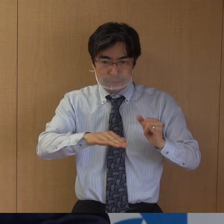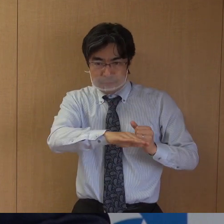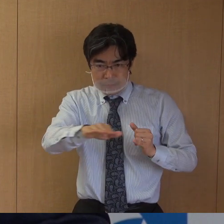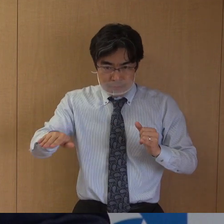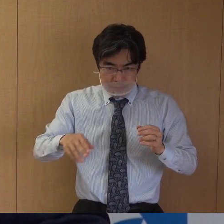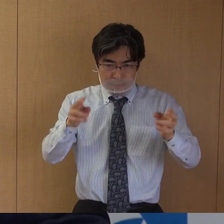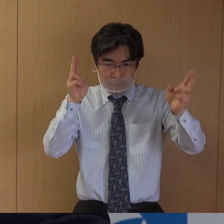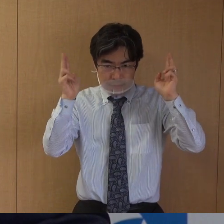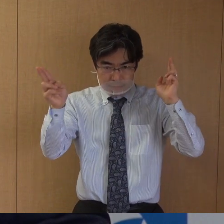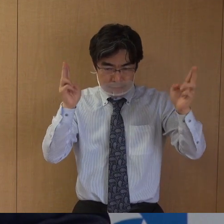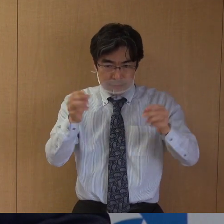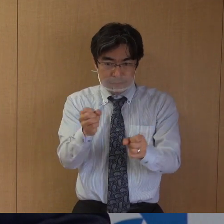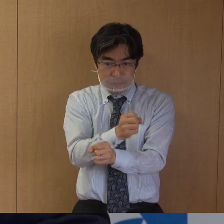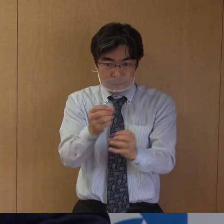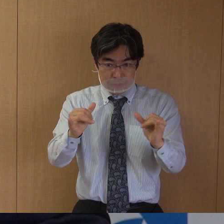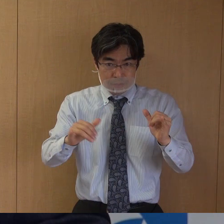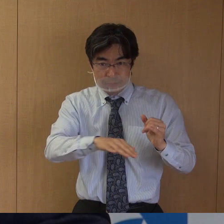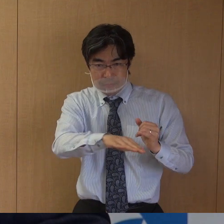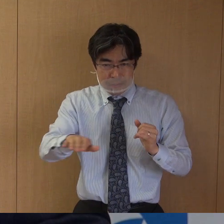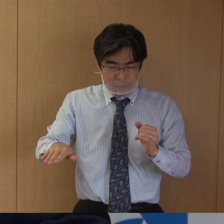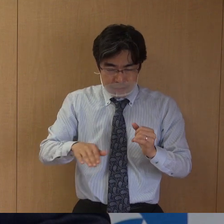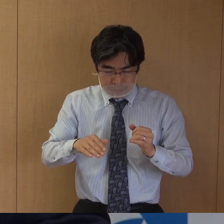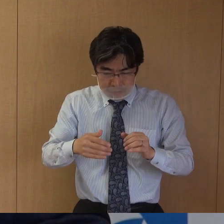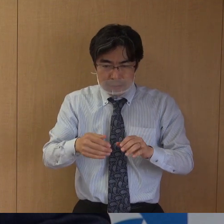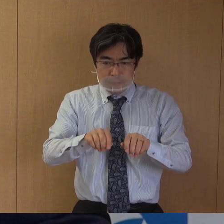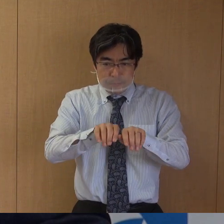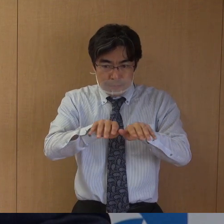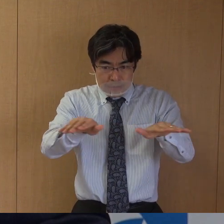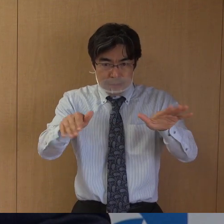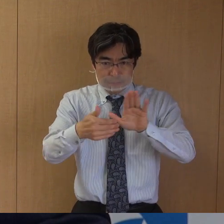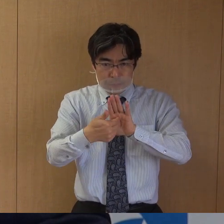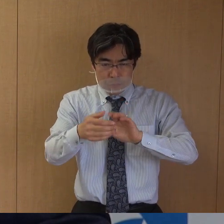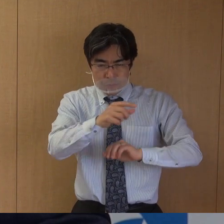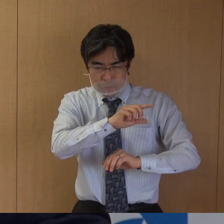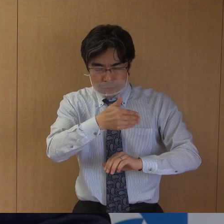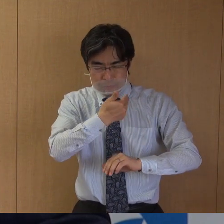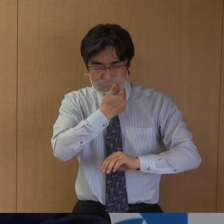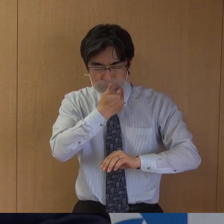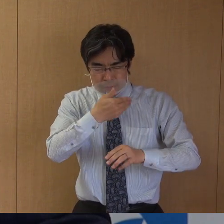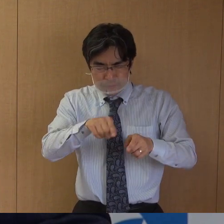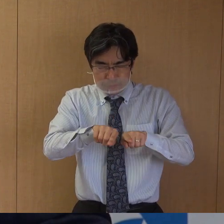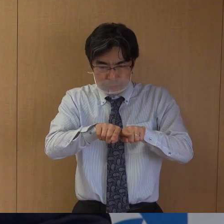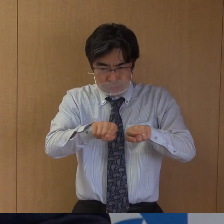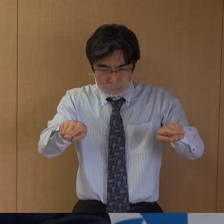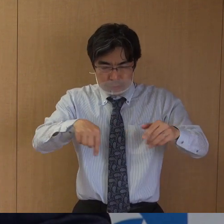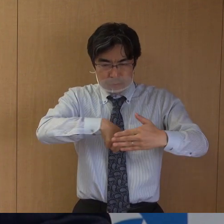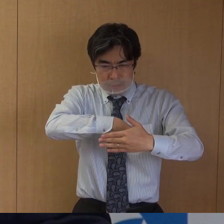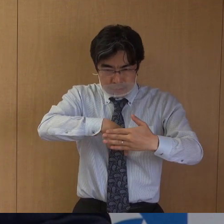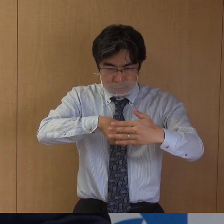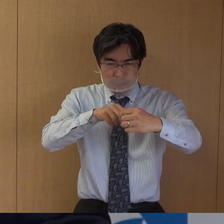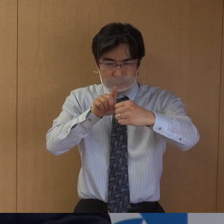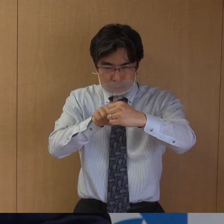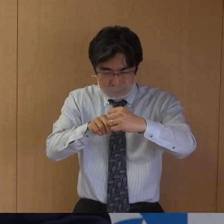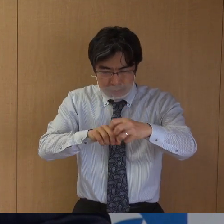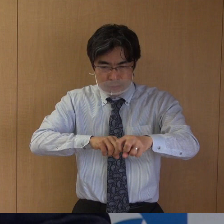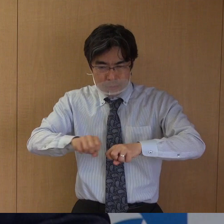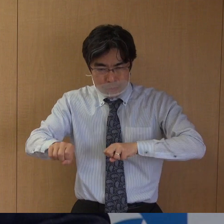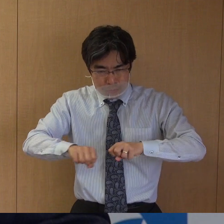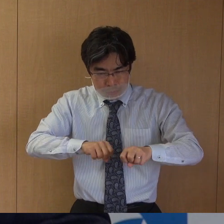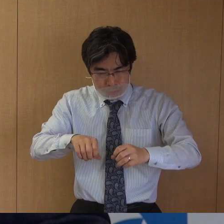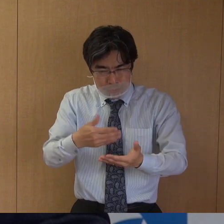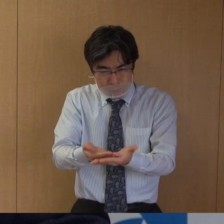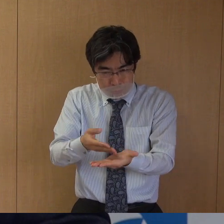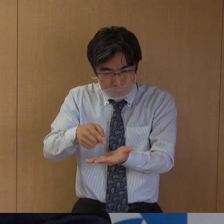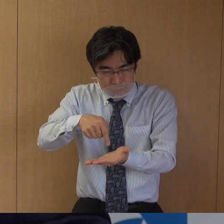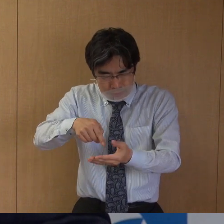皆様にはまん延防止等重点措置の取り組みにご理解ご協力をいただきますよう